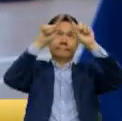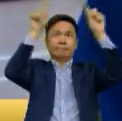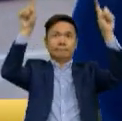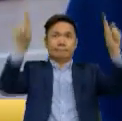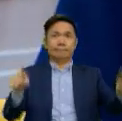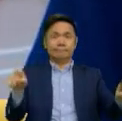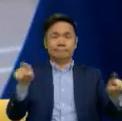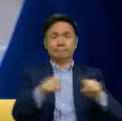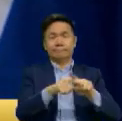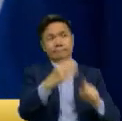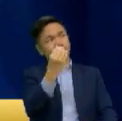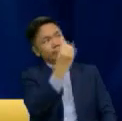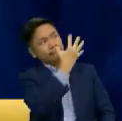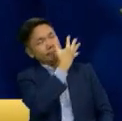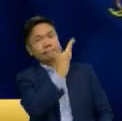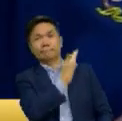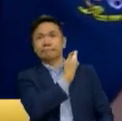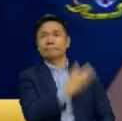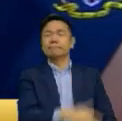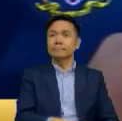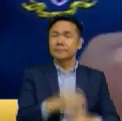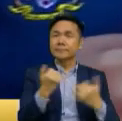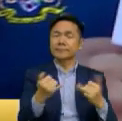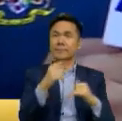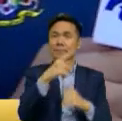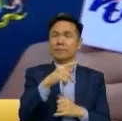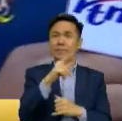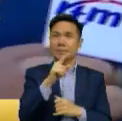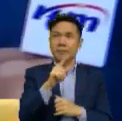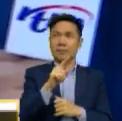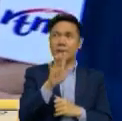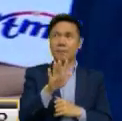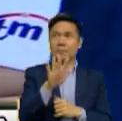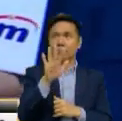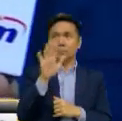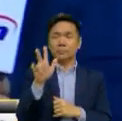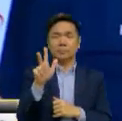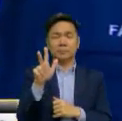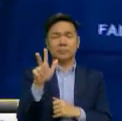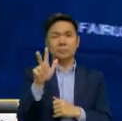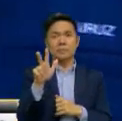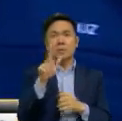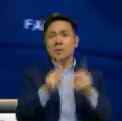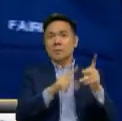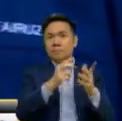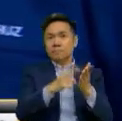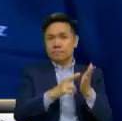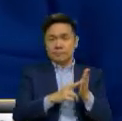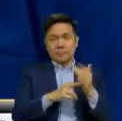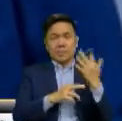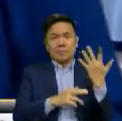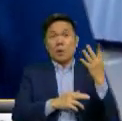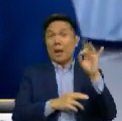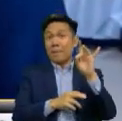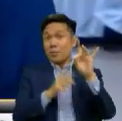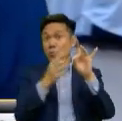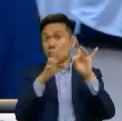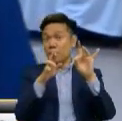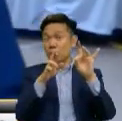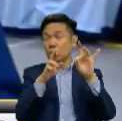bagi p075 ini sebanyak 58.183 penghuni berdafta dengan 58.000